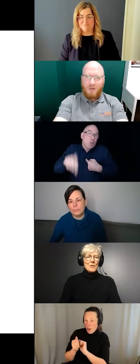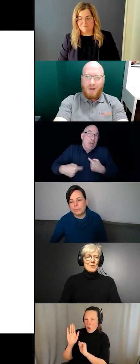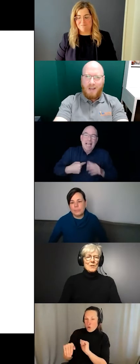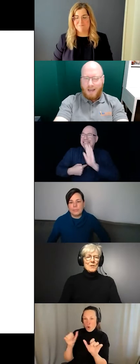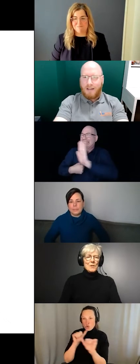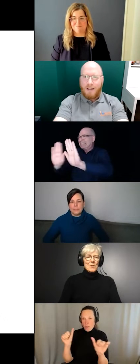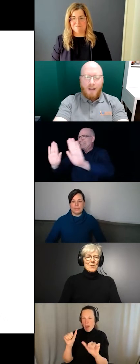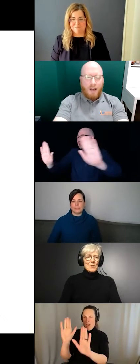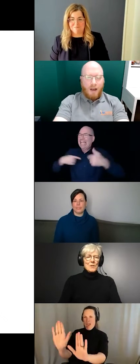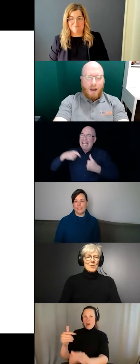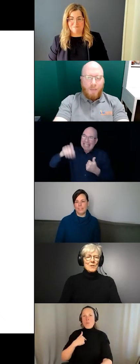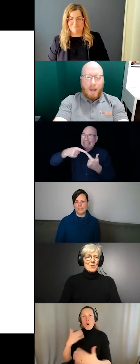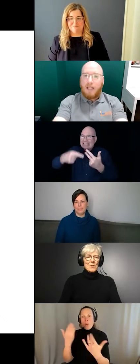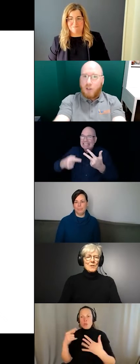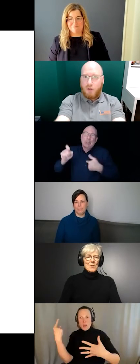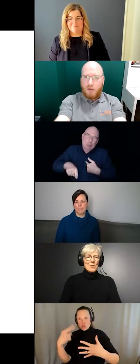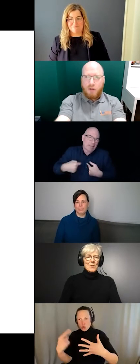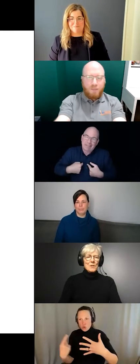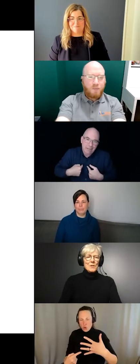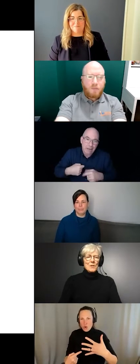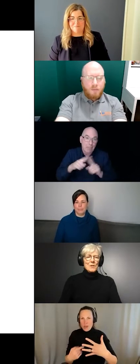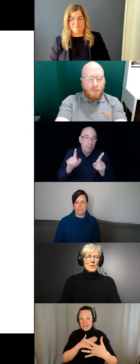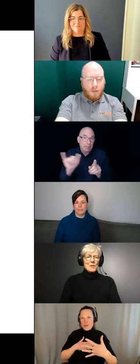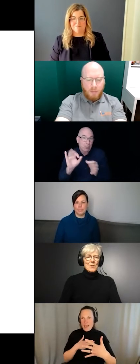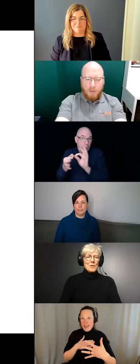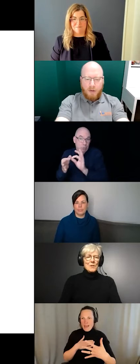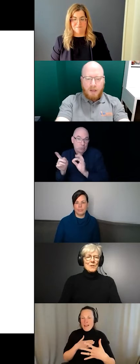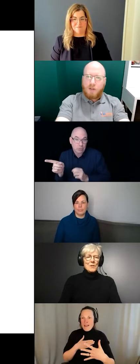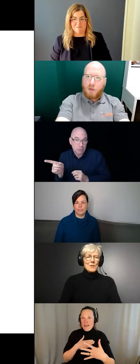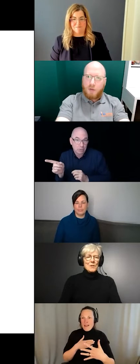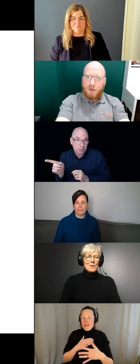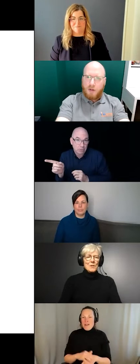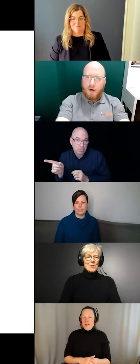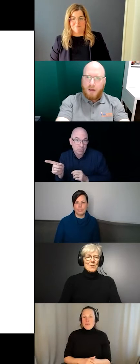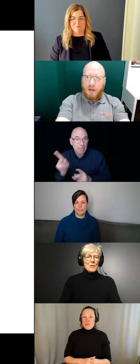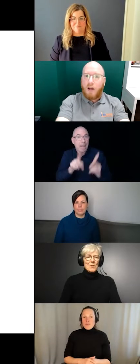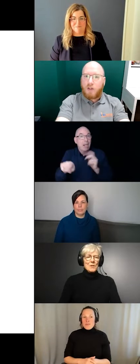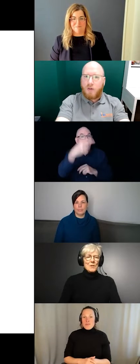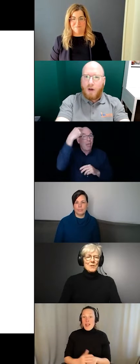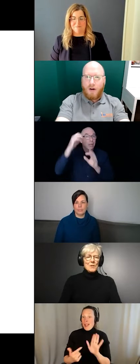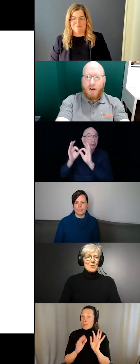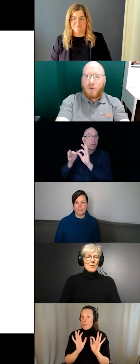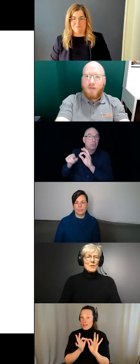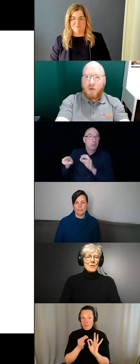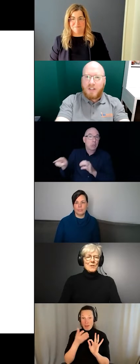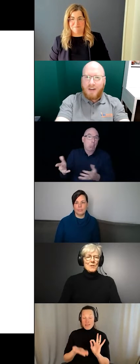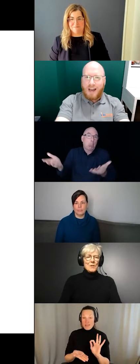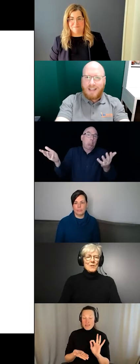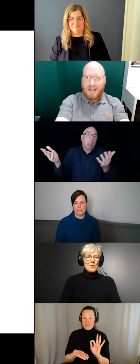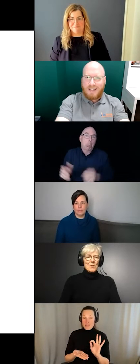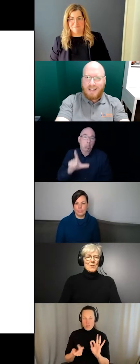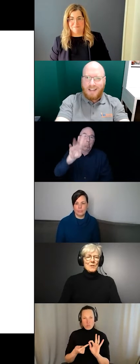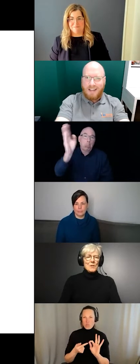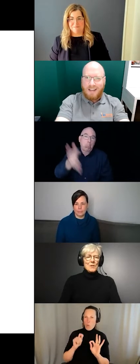dans la salle plutôt que de parler tout haut, de dire « Hey, j'ai besoin de X, Y, Z ». Mais comme les interprètes, les